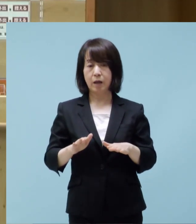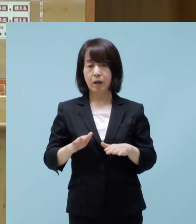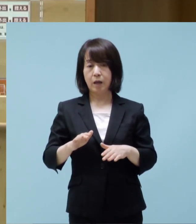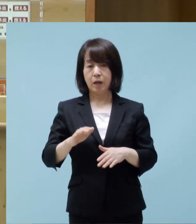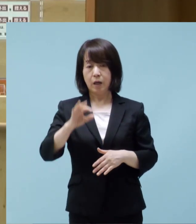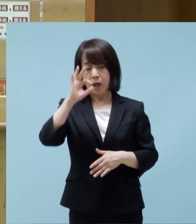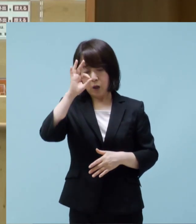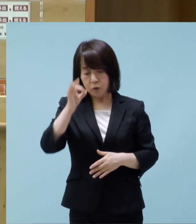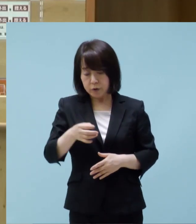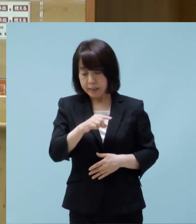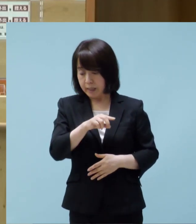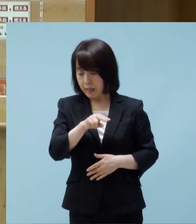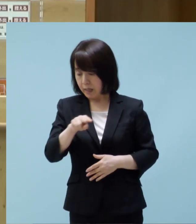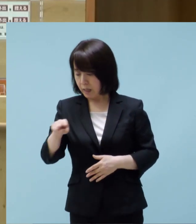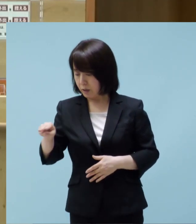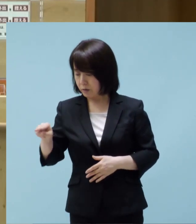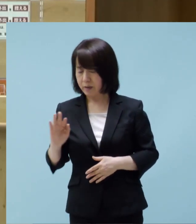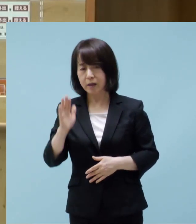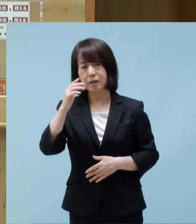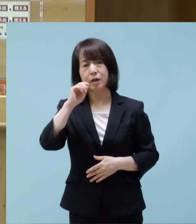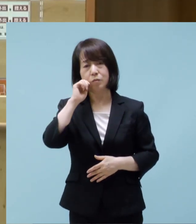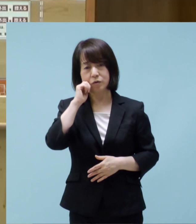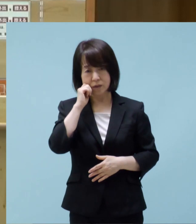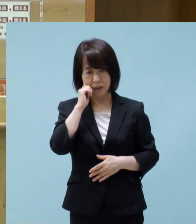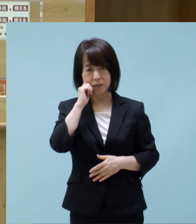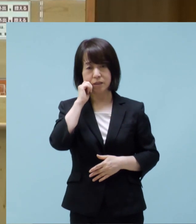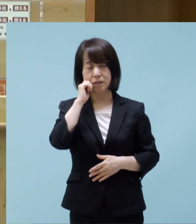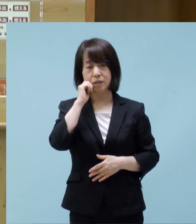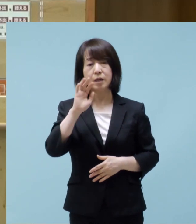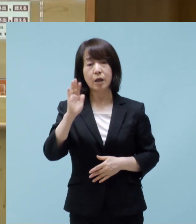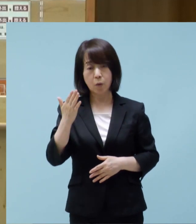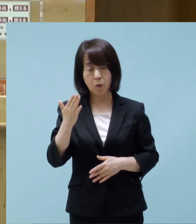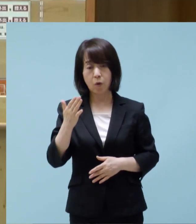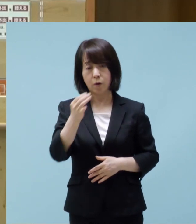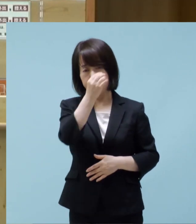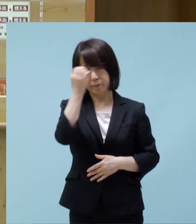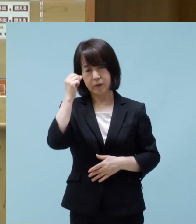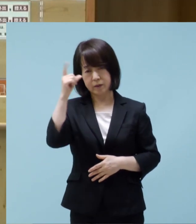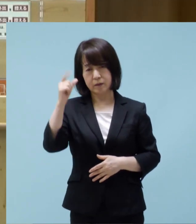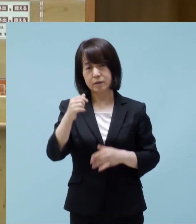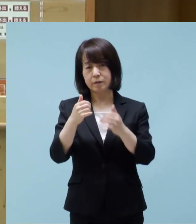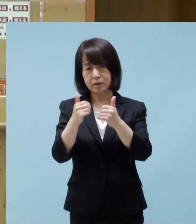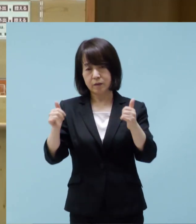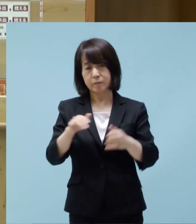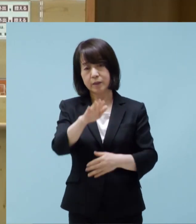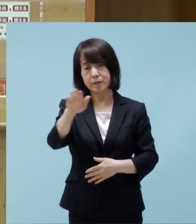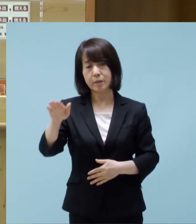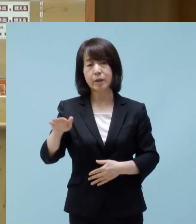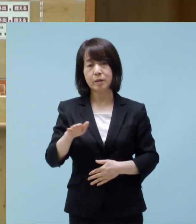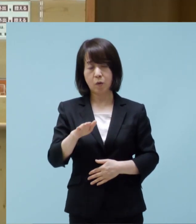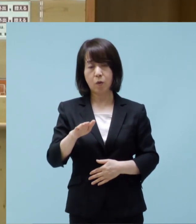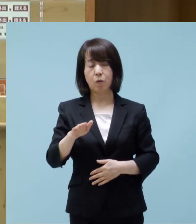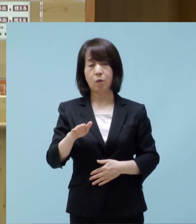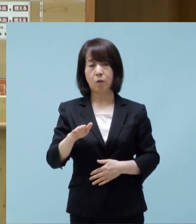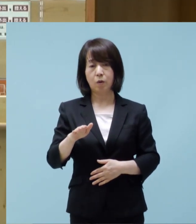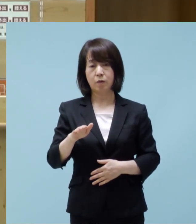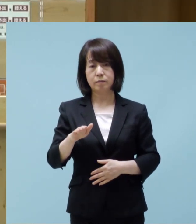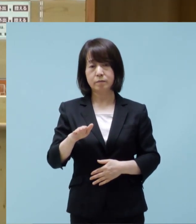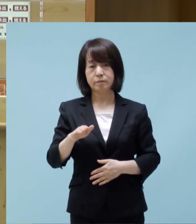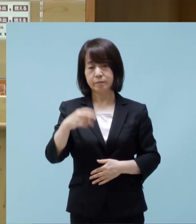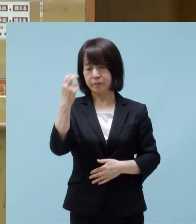難しさはありますけれども、有識者の皆様などにですね、その検証をいただきながら、